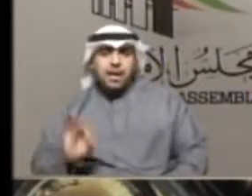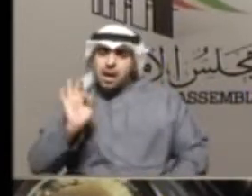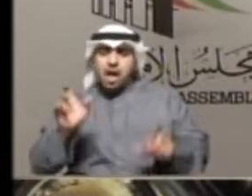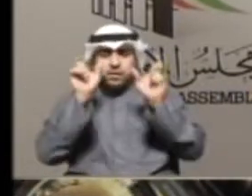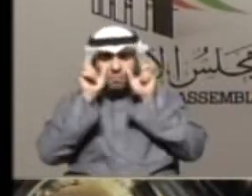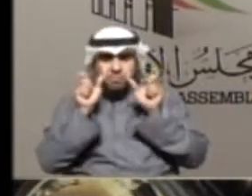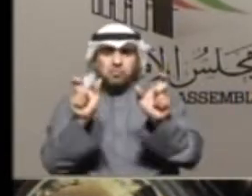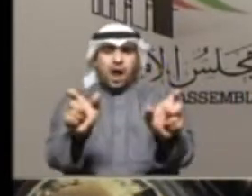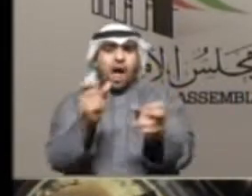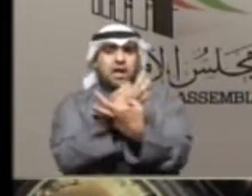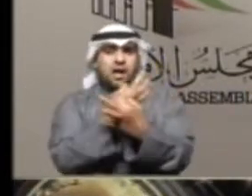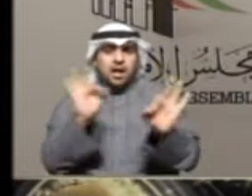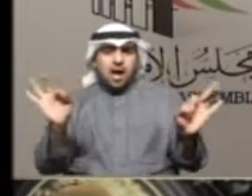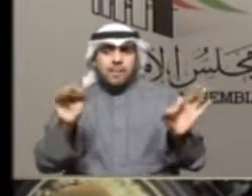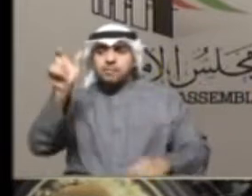لأصحاب